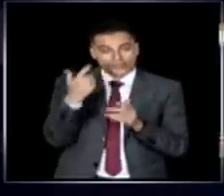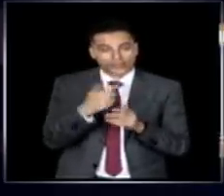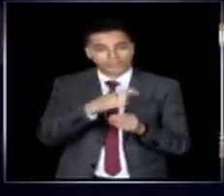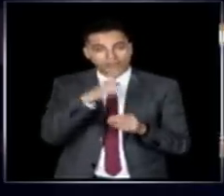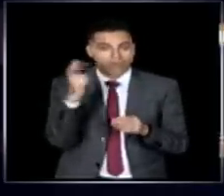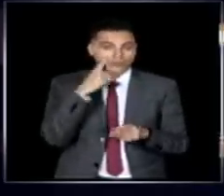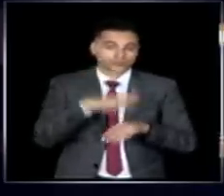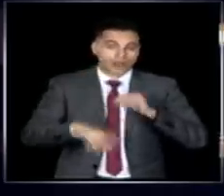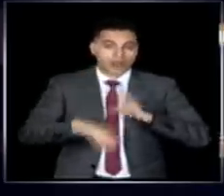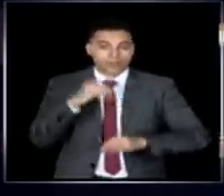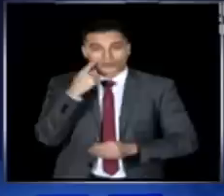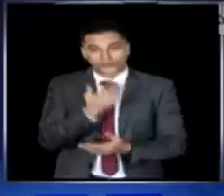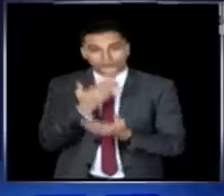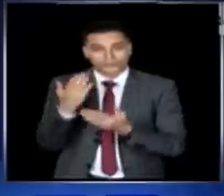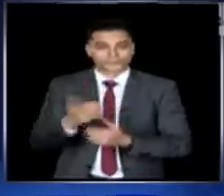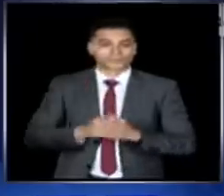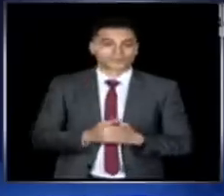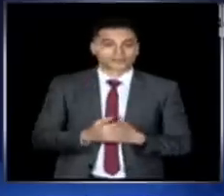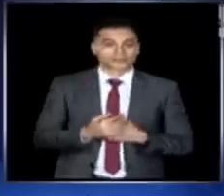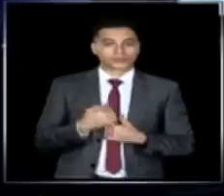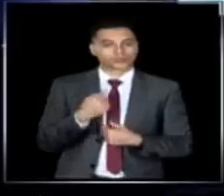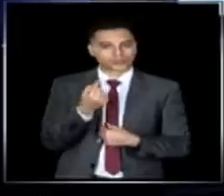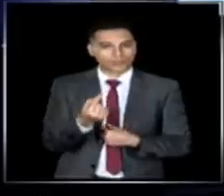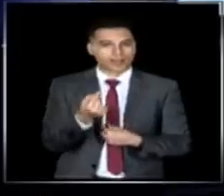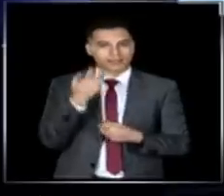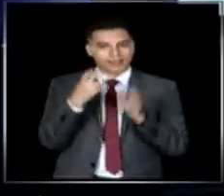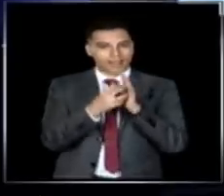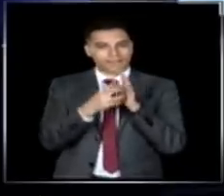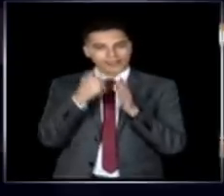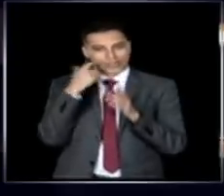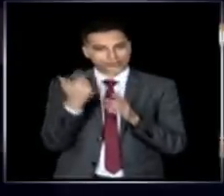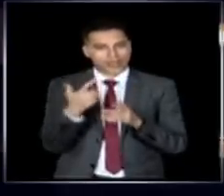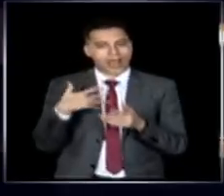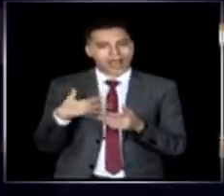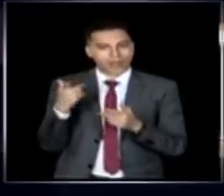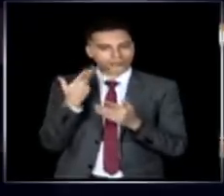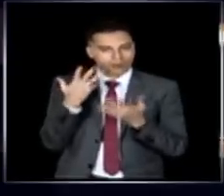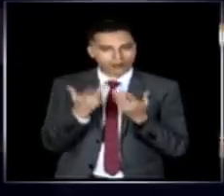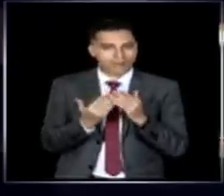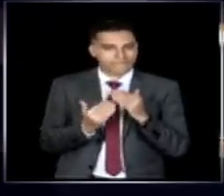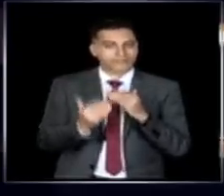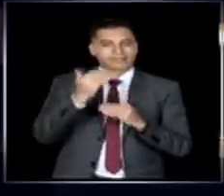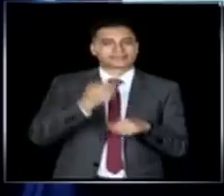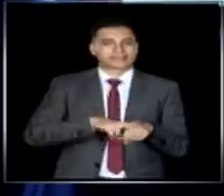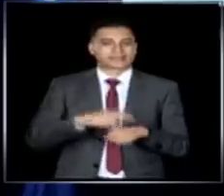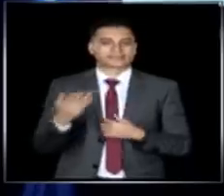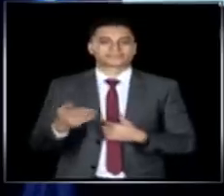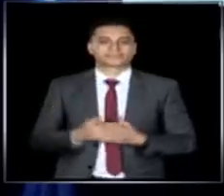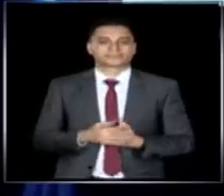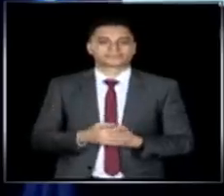تخطف العشر نقط بعد إذنكم، علشان أنا عايزكم ترجعوا تاني في